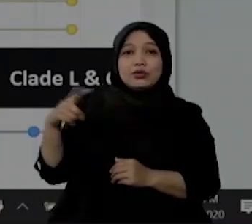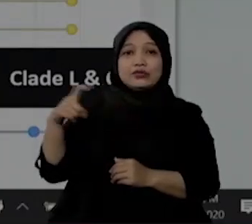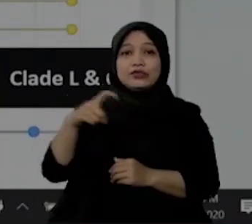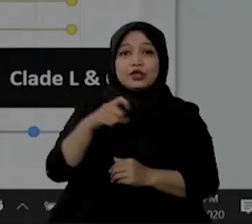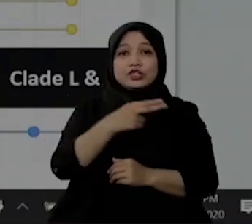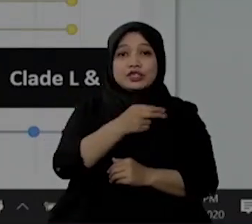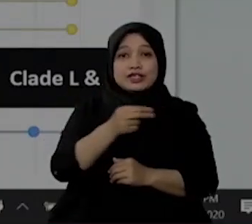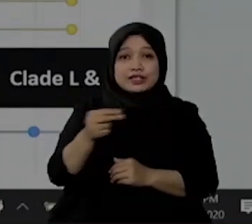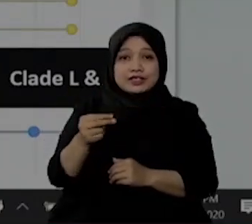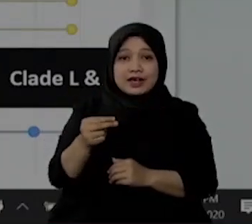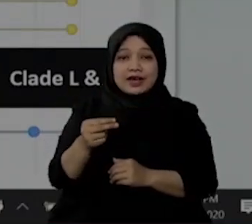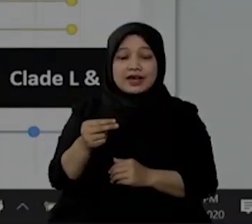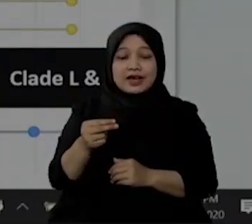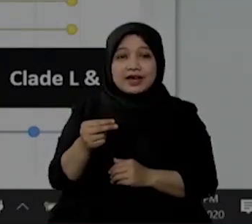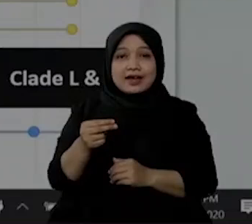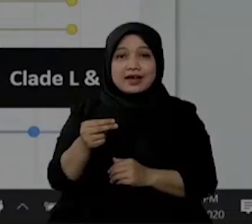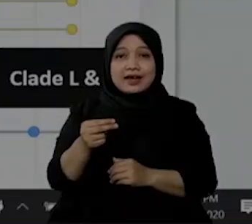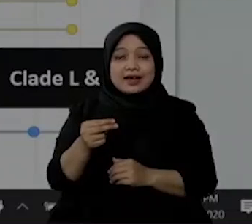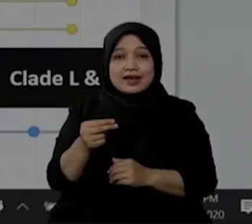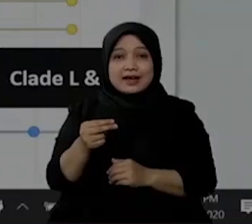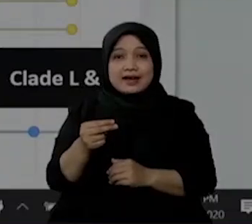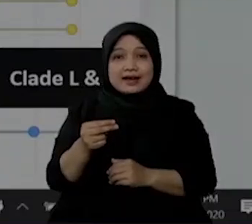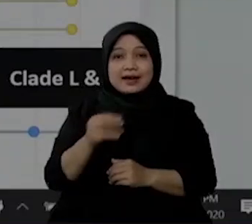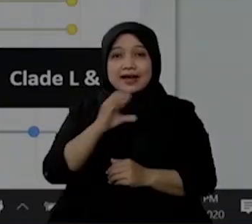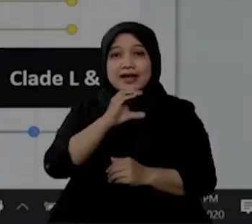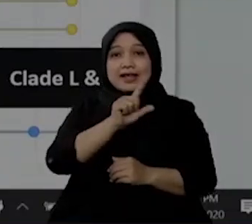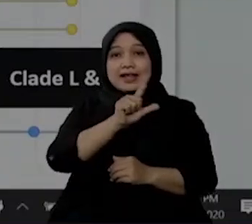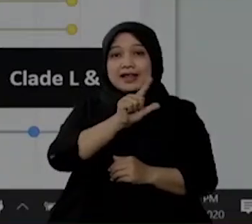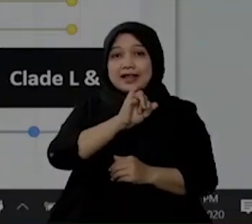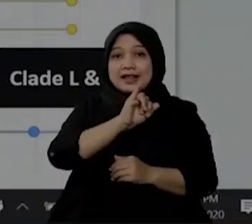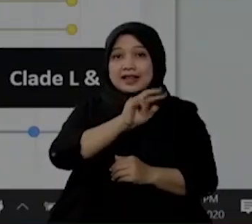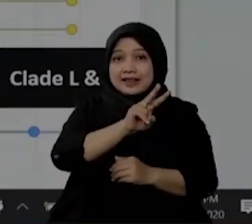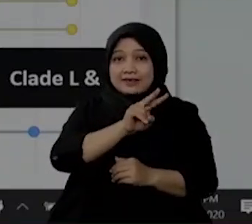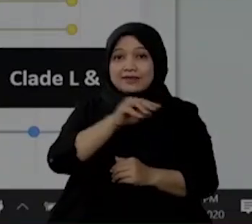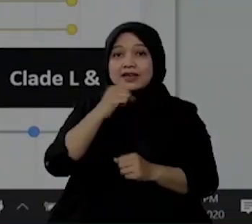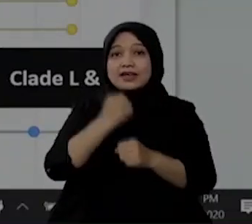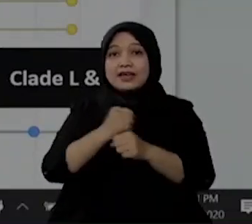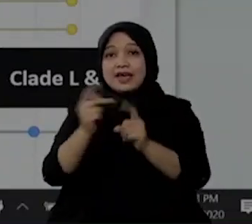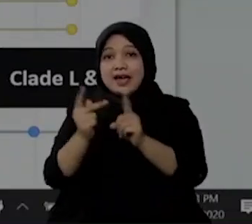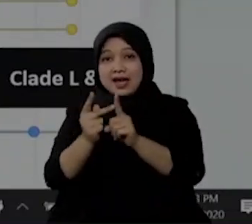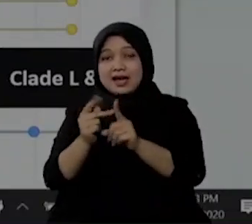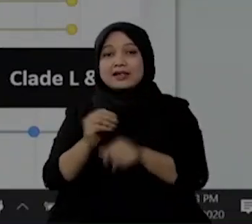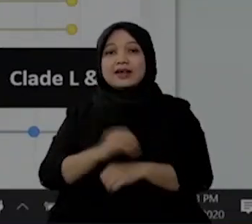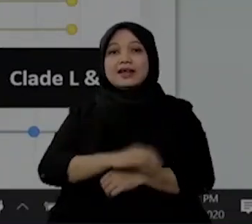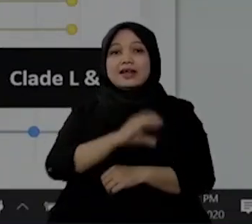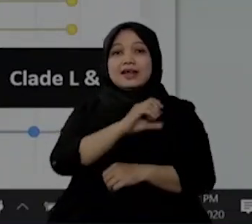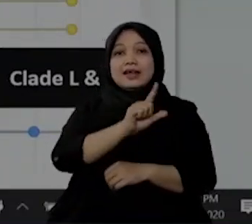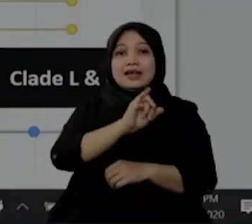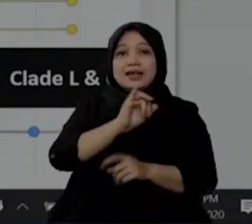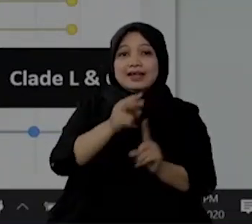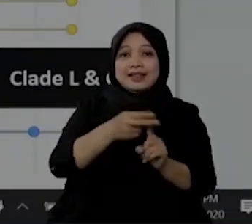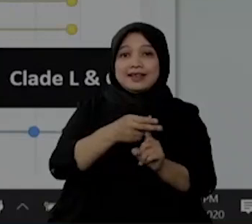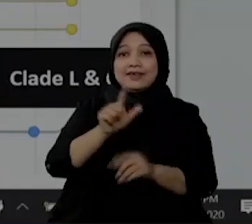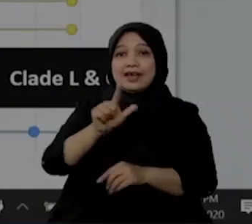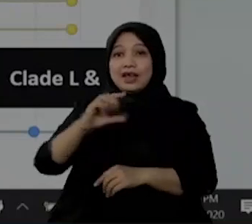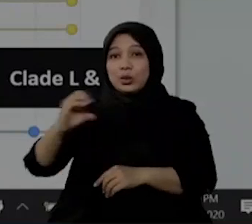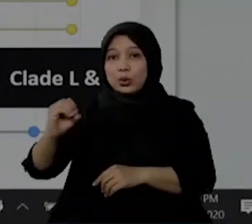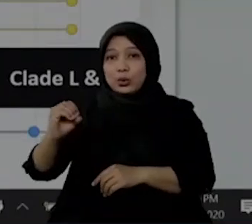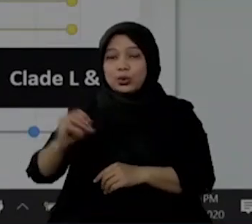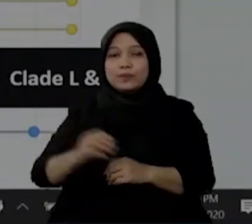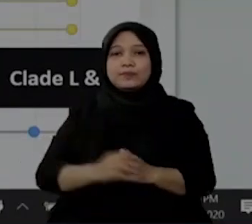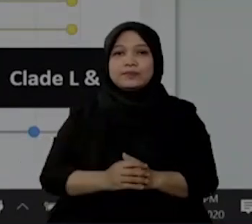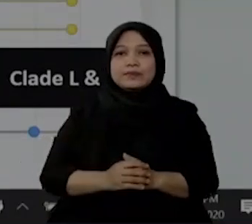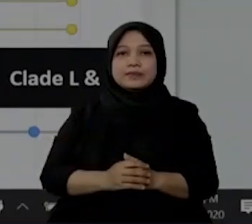itu ada, yaitu clade-nya, clade GH sama clade LO. Jadi itu, jadi hanya